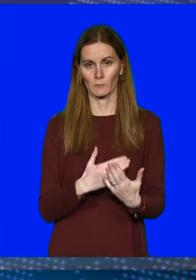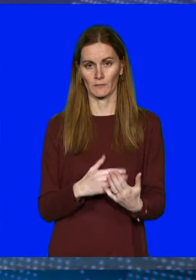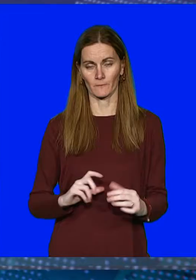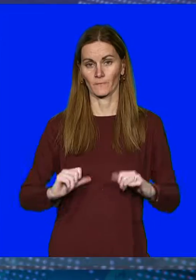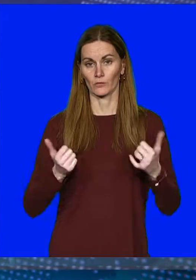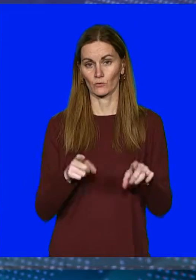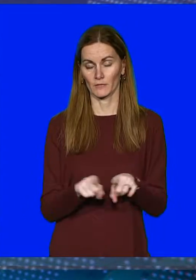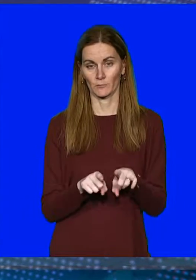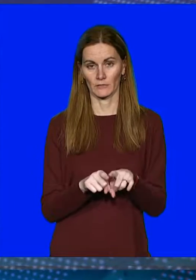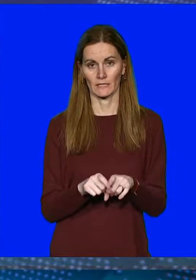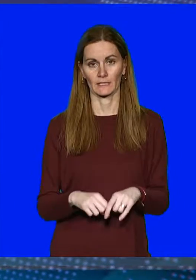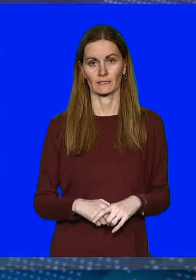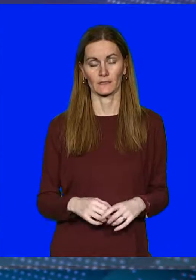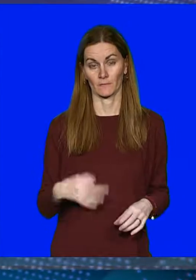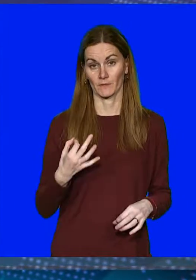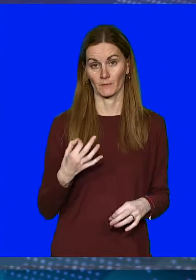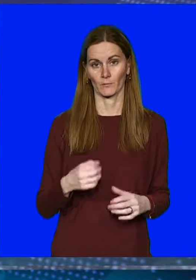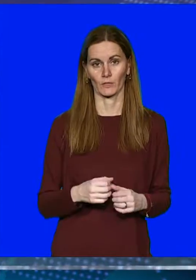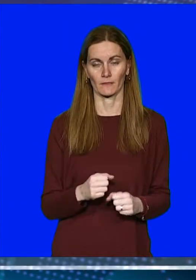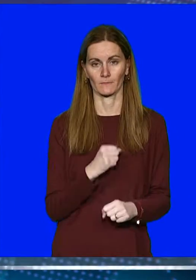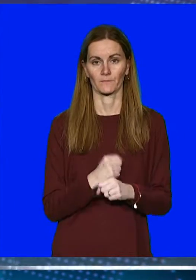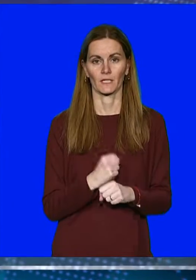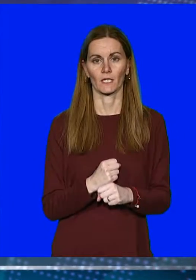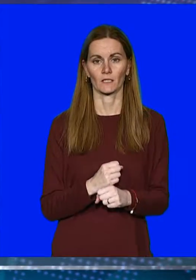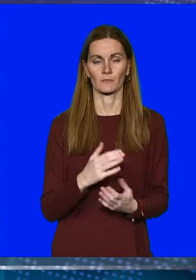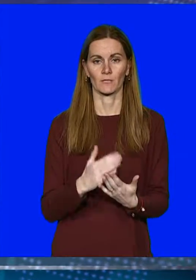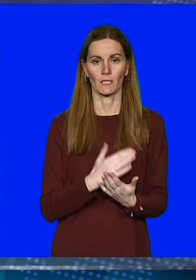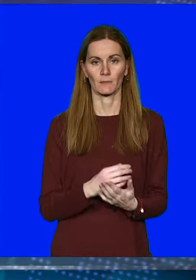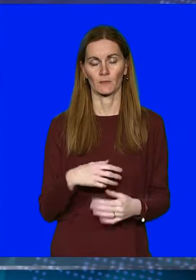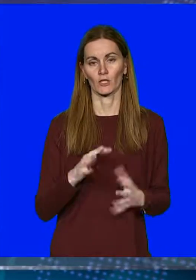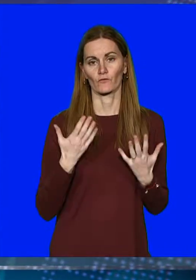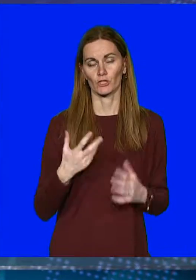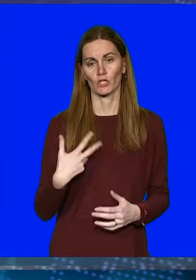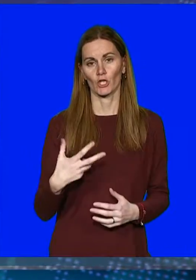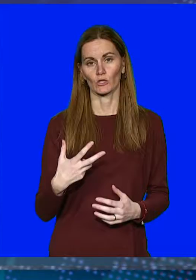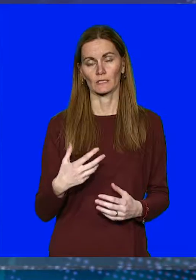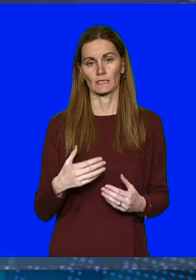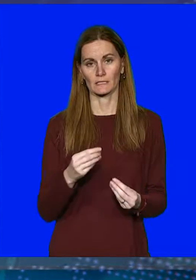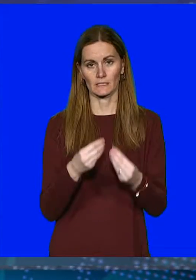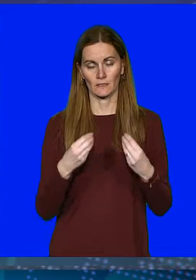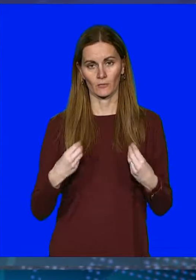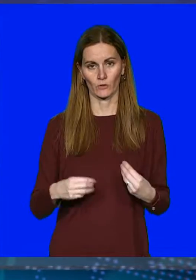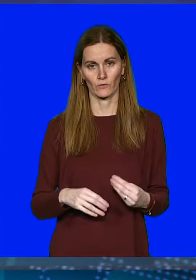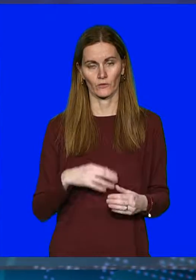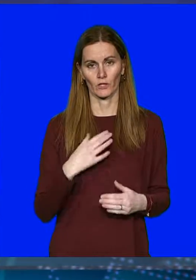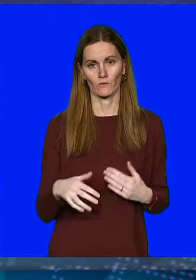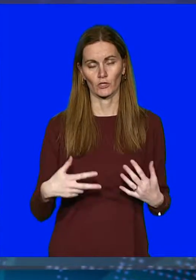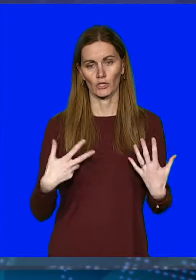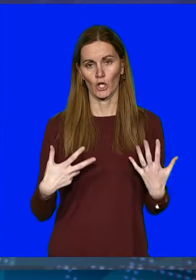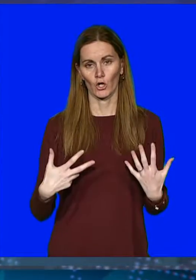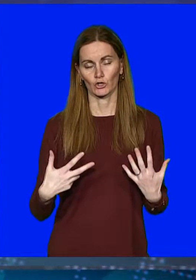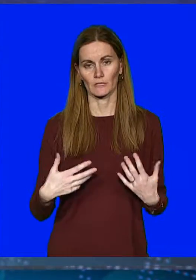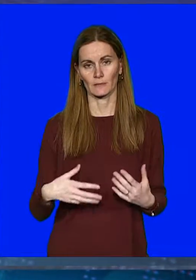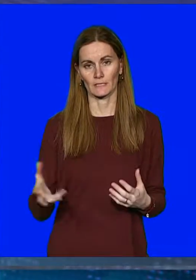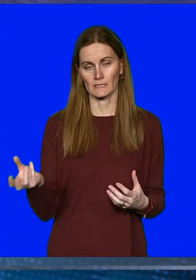evo, nadamo se da će iduća biti barem jednako dobra, ako ne i bolja. Radili smo na pripremi prijavi više od 30 projekata. Povukli smo više